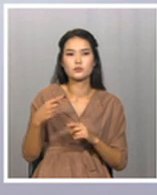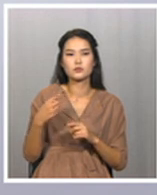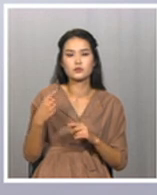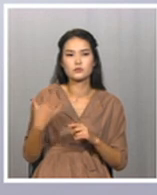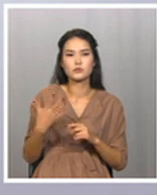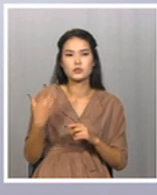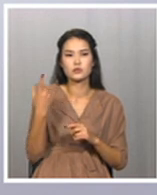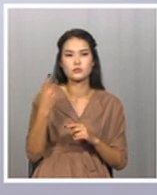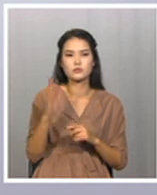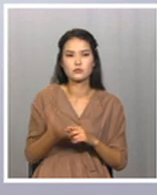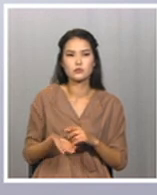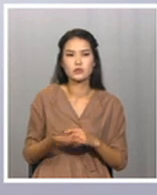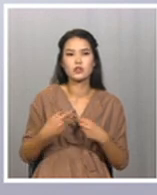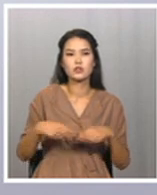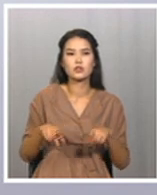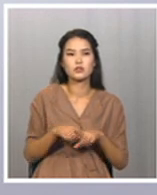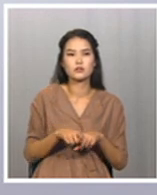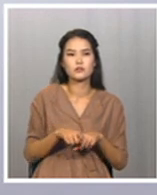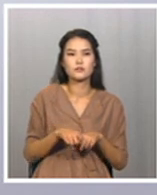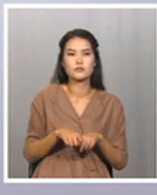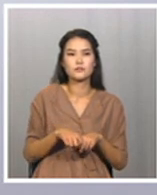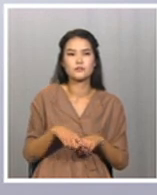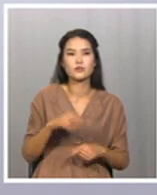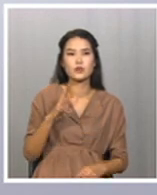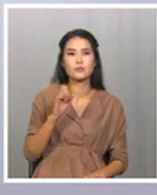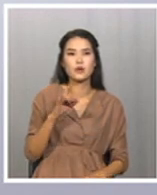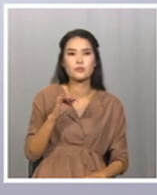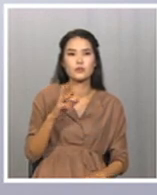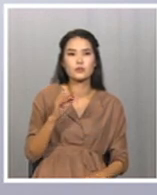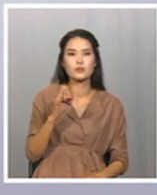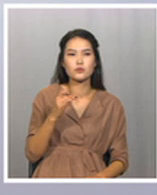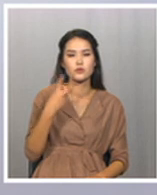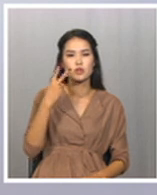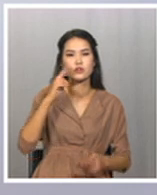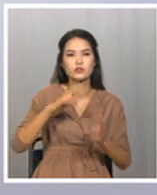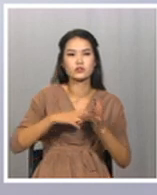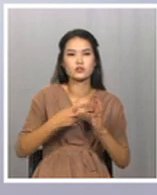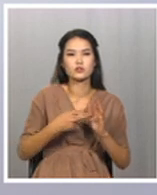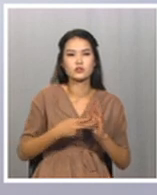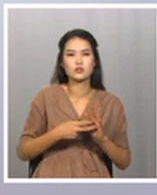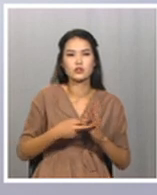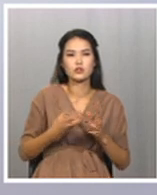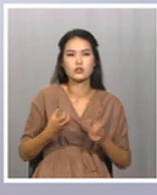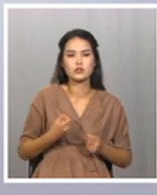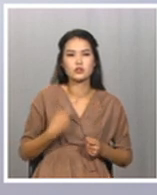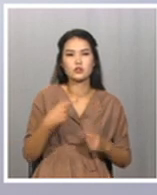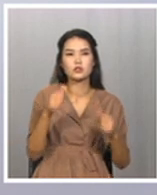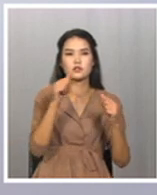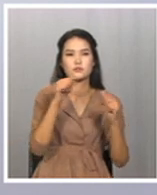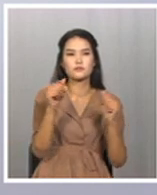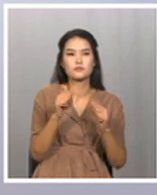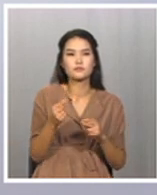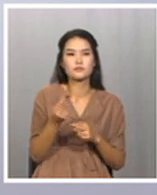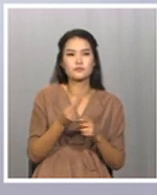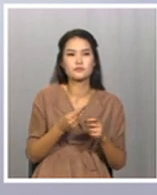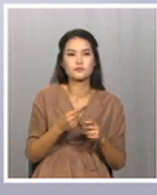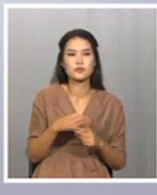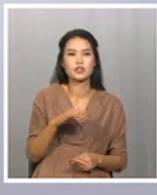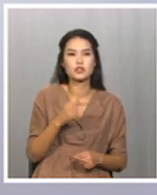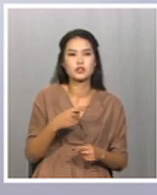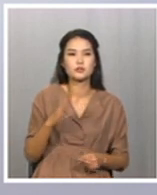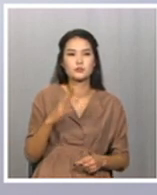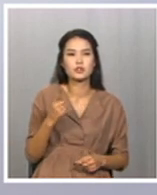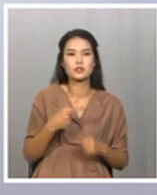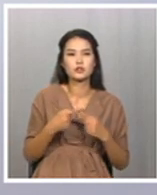болып тұр. Демек, бізде перпендикулярлық шартты қанағаттандырып тұр. Енді графигін салып көрейік. Y тең 5x минус